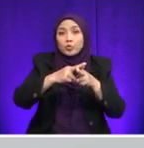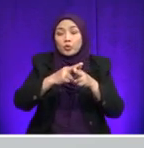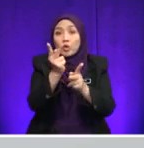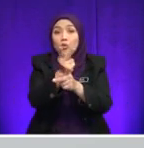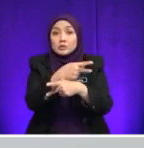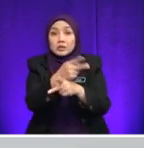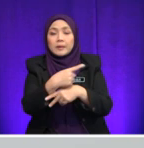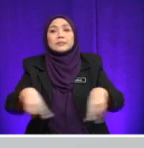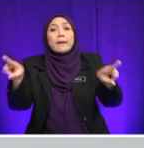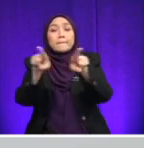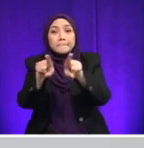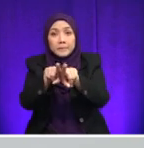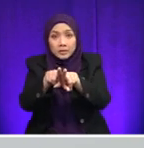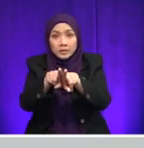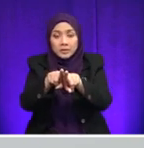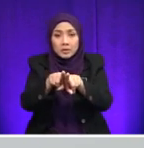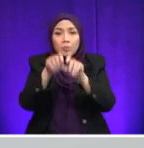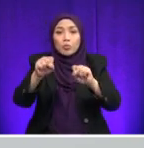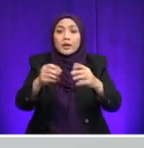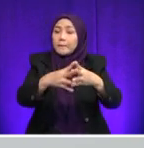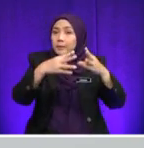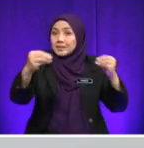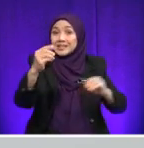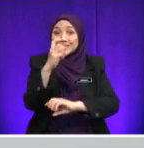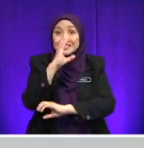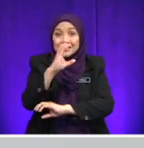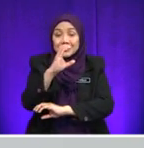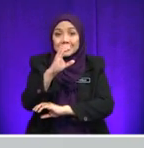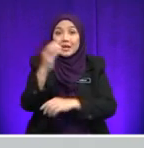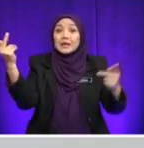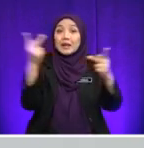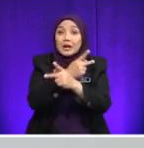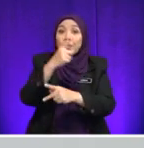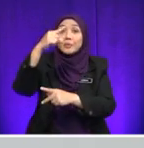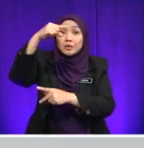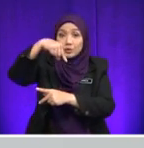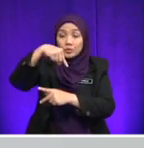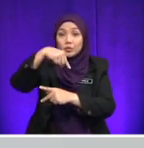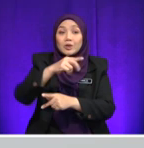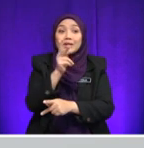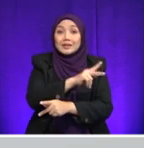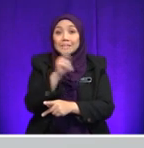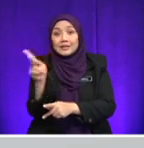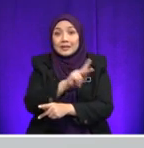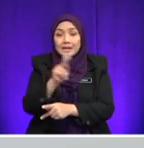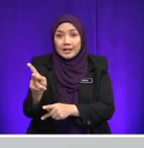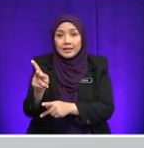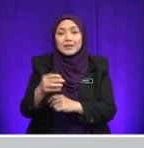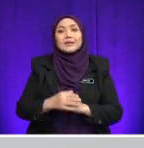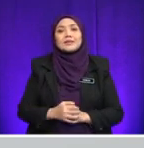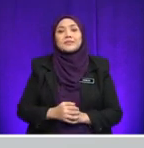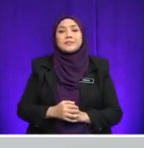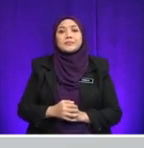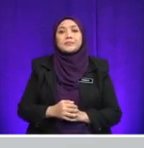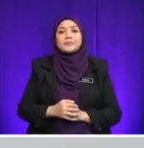dimana kita akan Hapuskan sih dengan mendarat kiri dan kanan jadi sekali ini